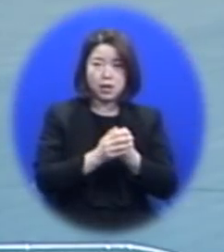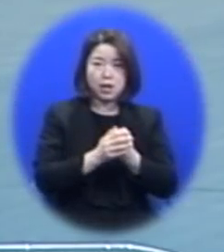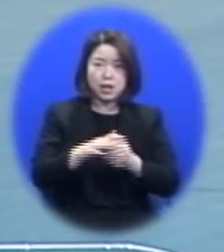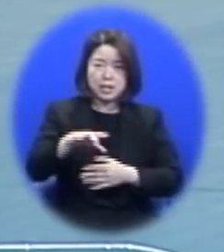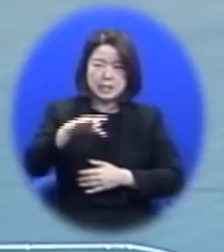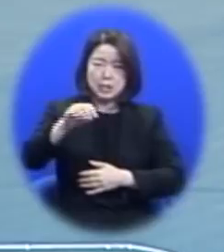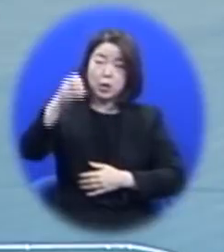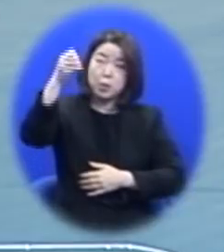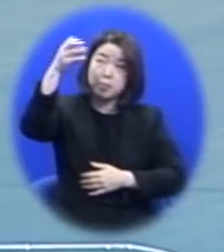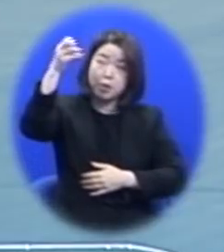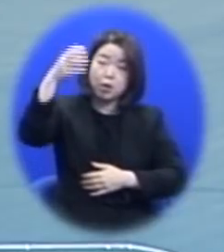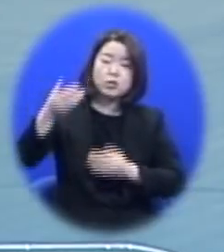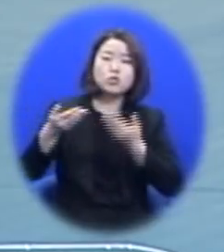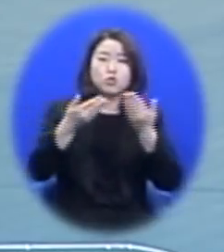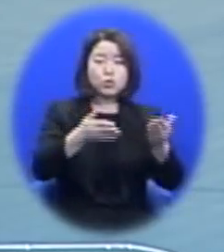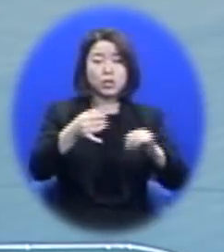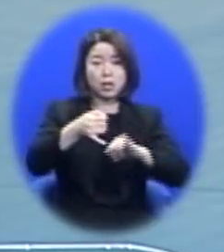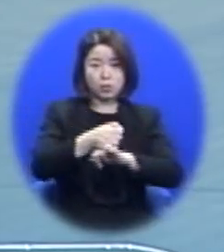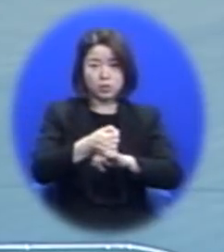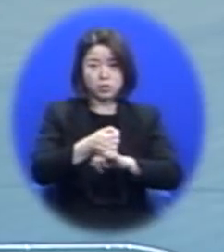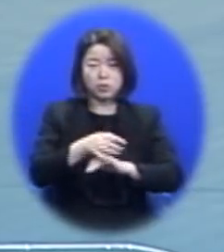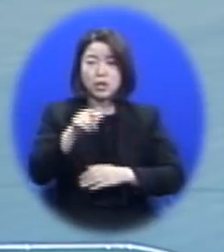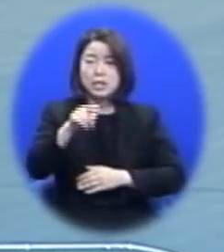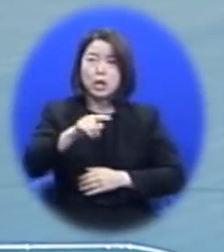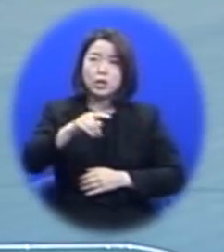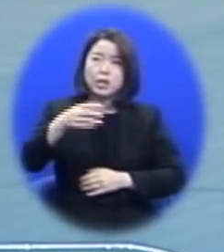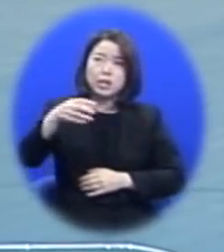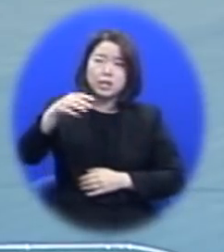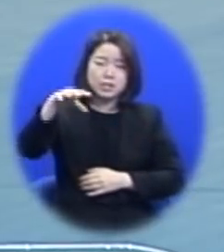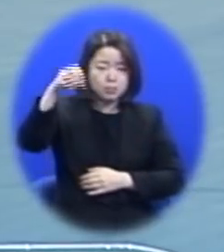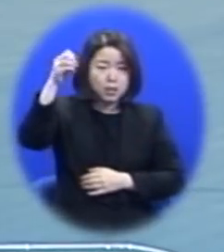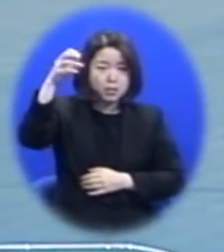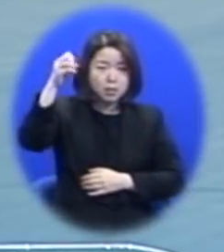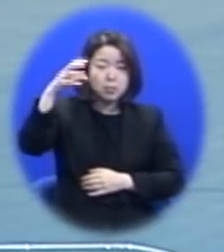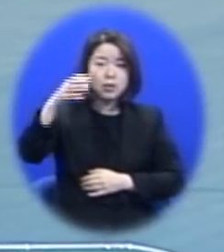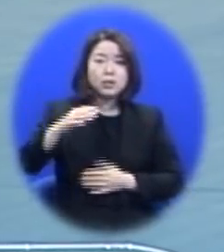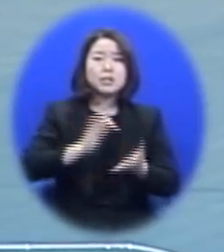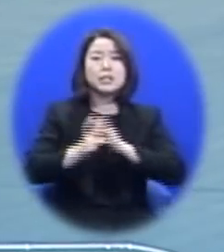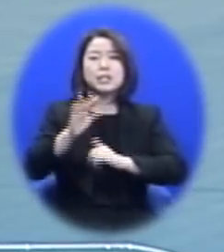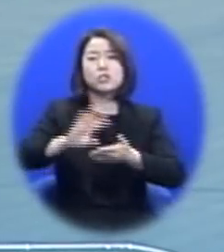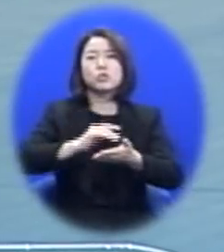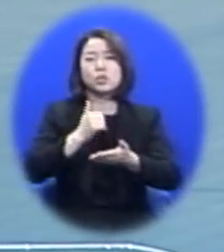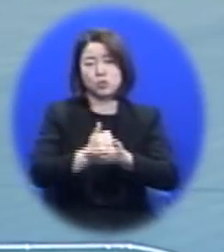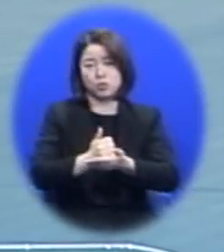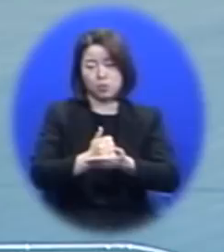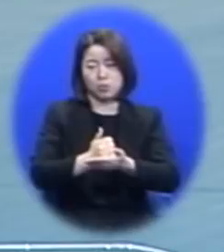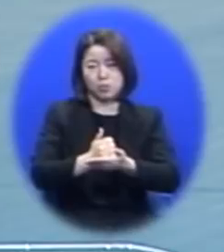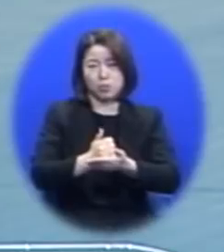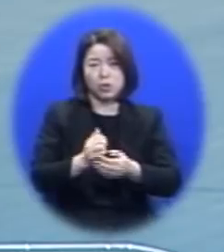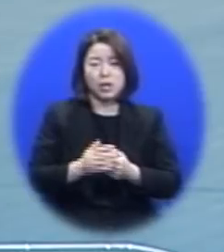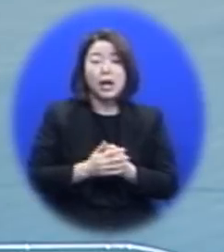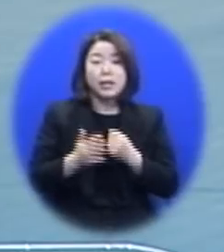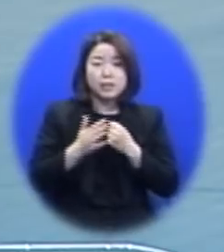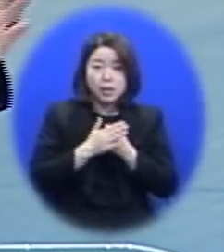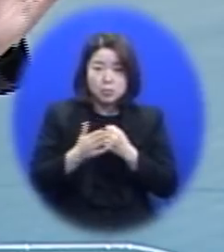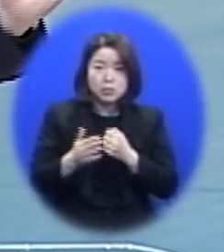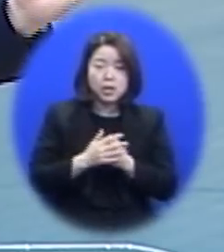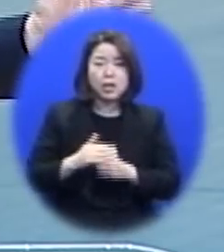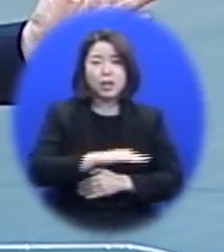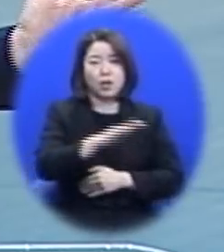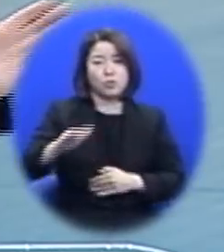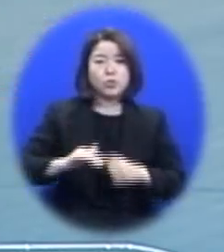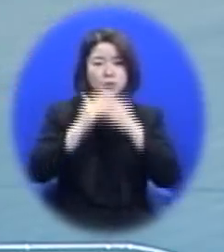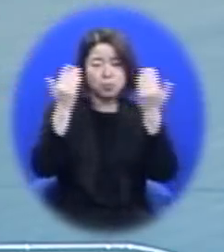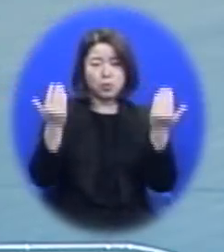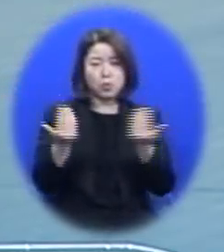주시겠다고 약속하셨어요. 여기 샛별은 예수 그리스도를 말씀합니다. 그러니까 우리